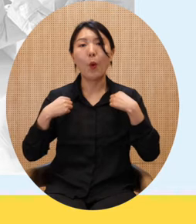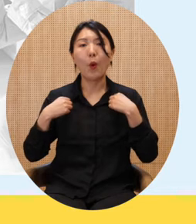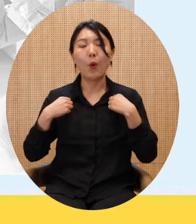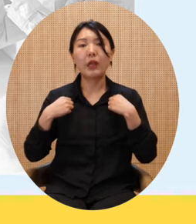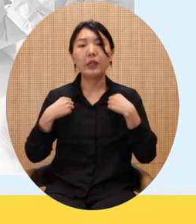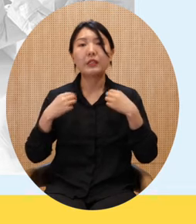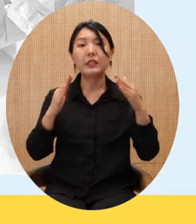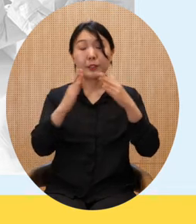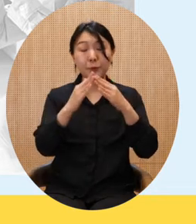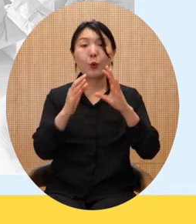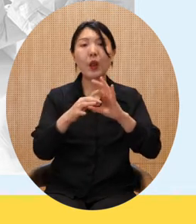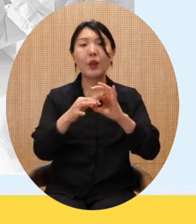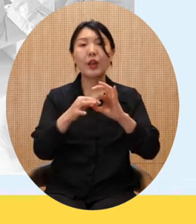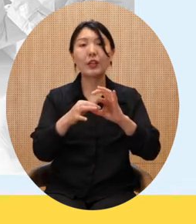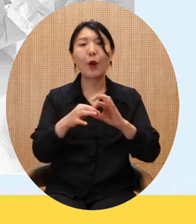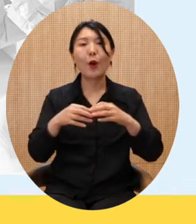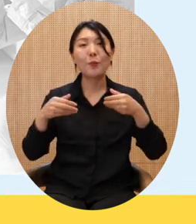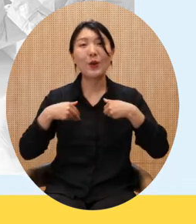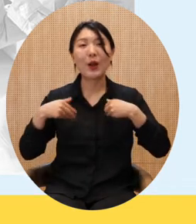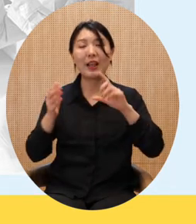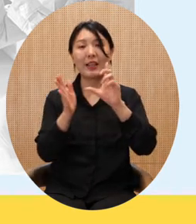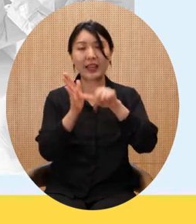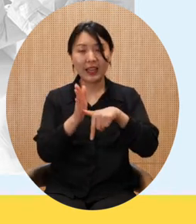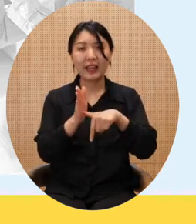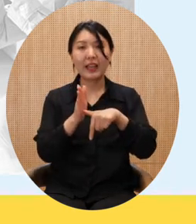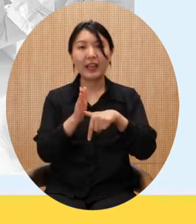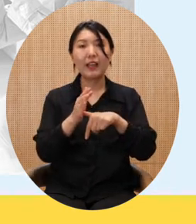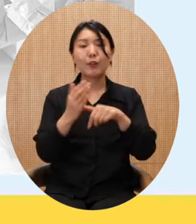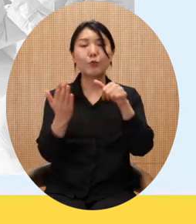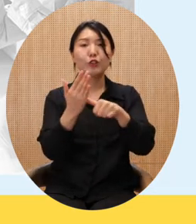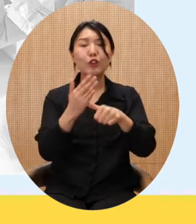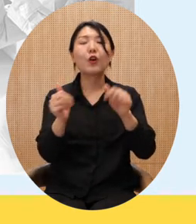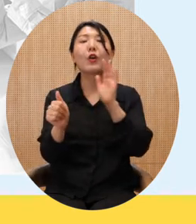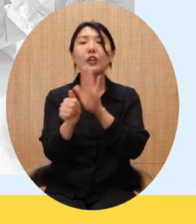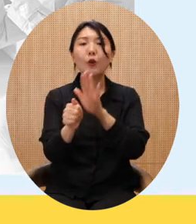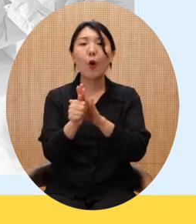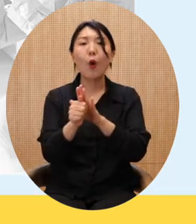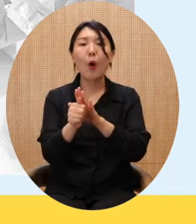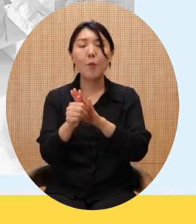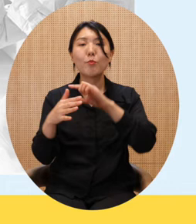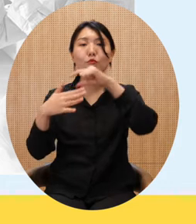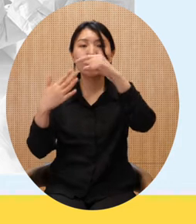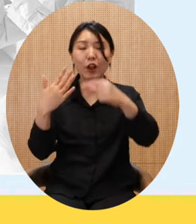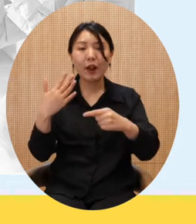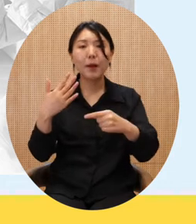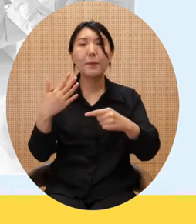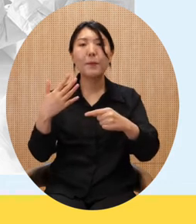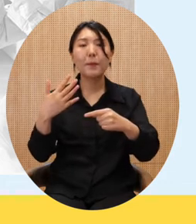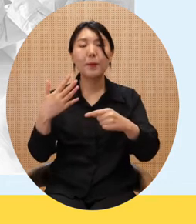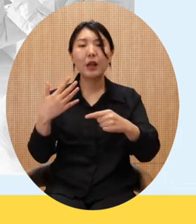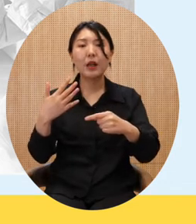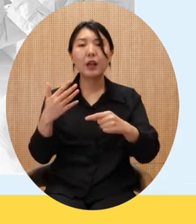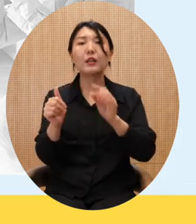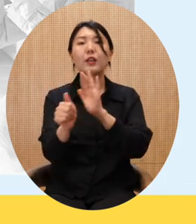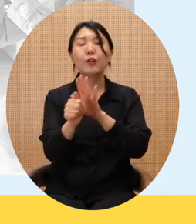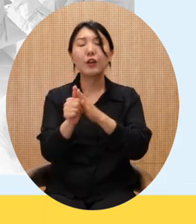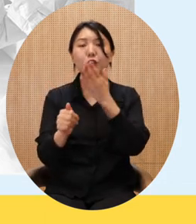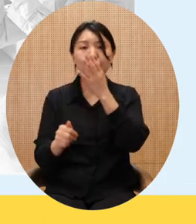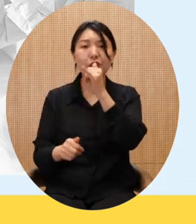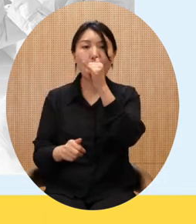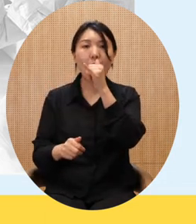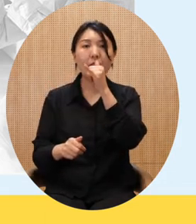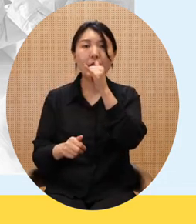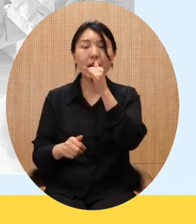관련돼서 필요한 경우에 물질적 지원이나 프로그램을 제공할 수 있어야